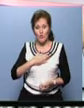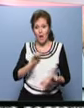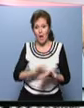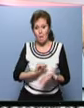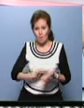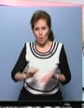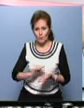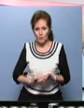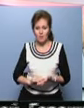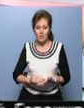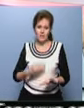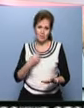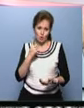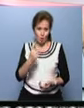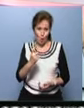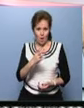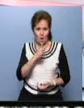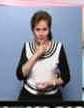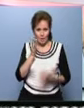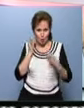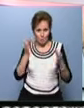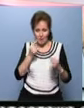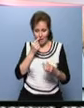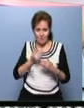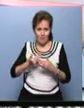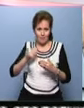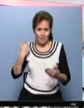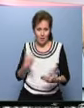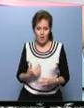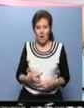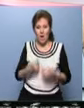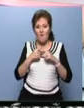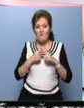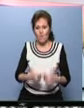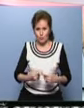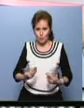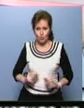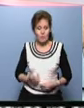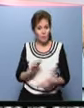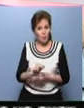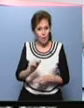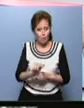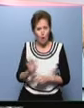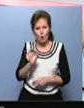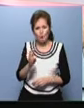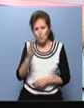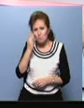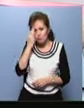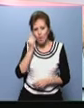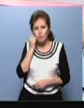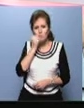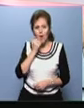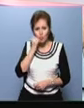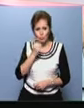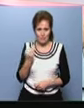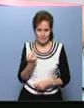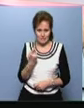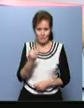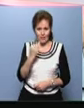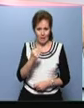столетний юбилей отметила буквально на днях. Чему век жизни научил и о чем мечтает столетняя бабушка из Игры, узнавала Елена